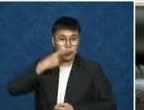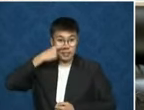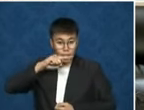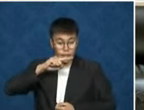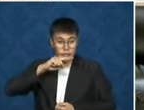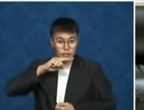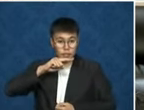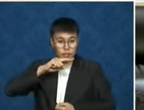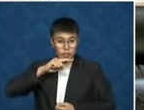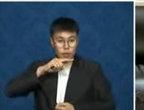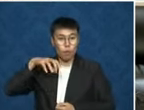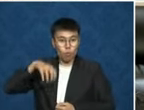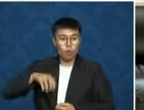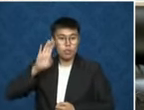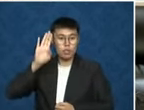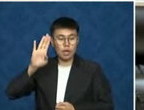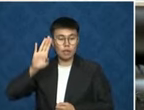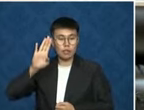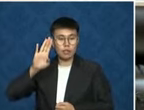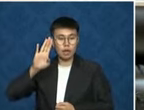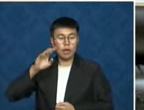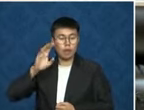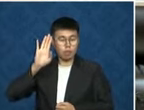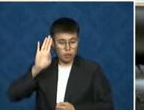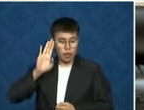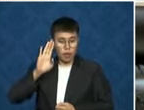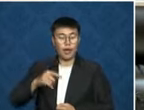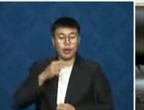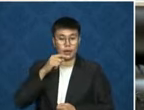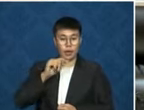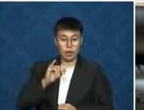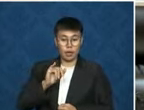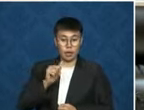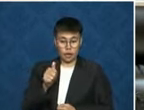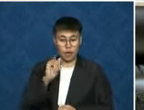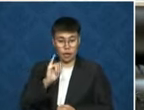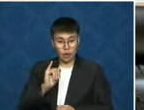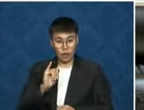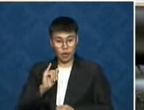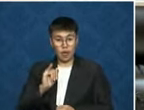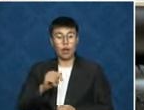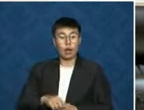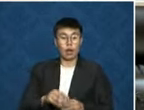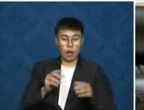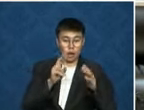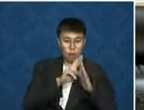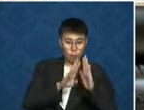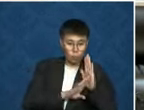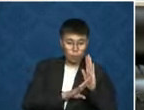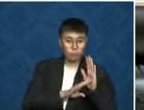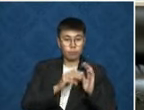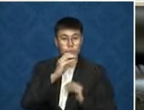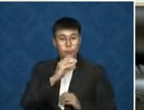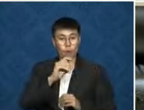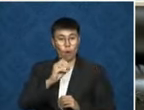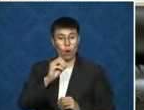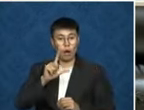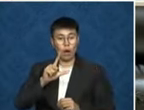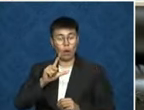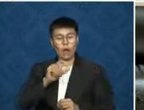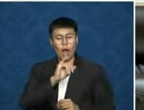กับบริษัทชั้นนำของโลกเหล่านี้ไม่ว่าจะเป็น AI เองก็ดีหรือ Cloud ก็ดีจะเป็นความมั่นคงปลอดภัยทางไซเ